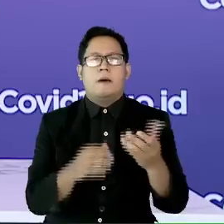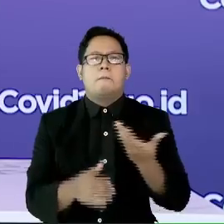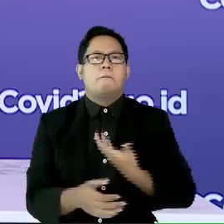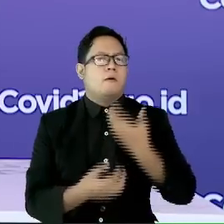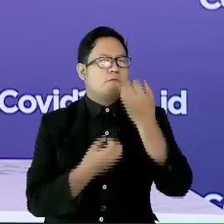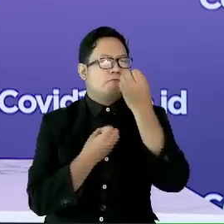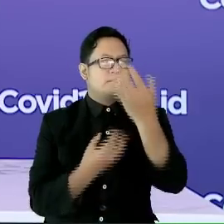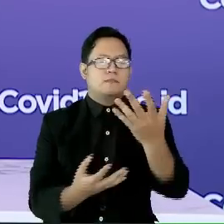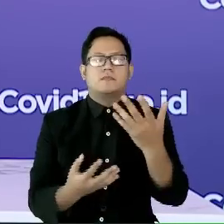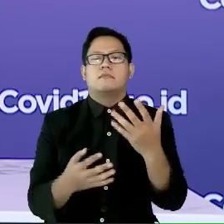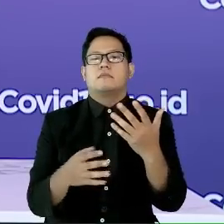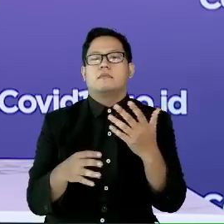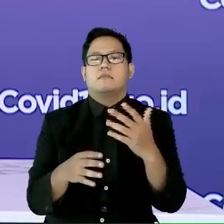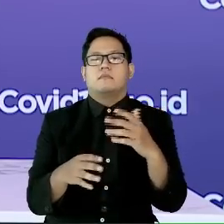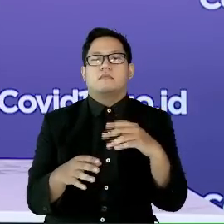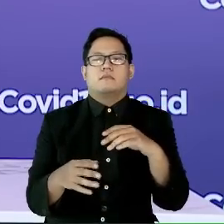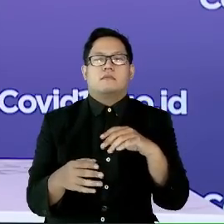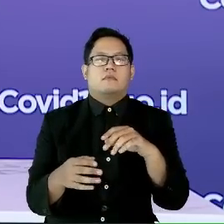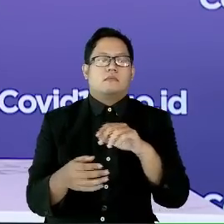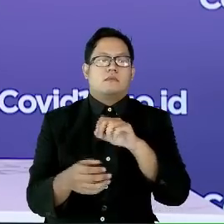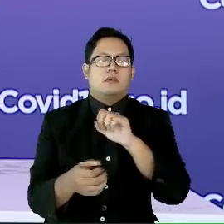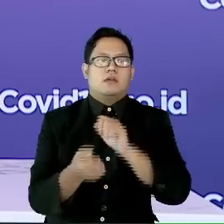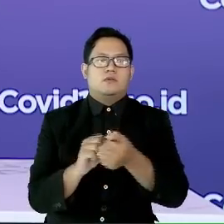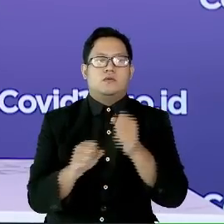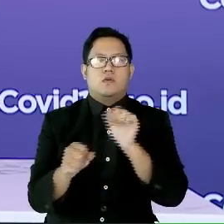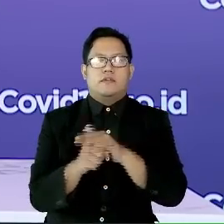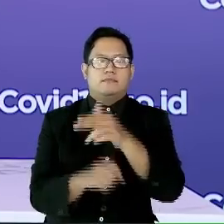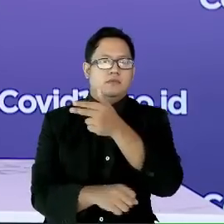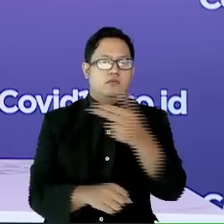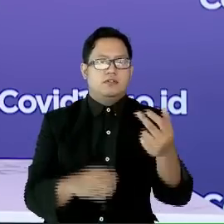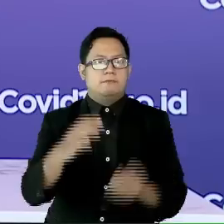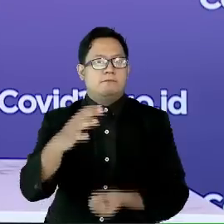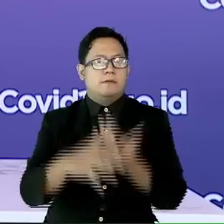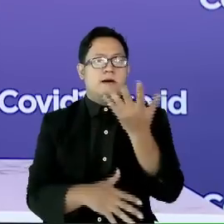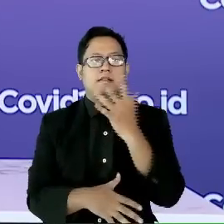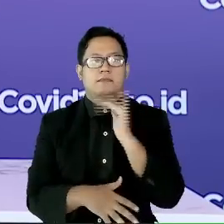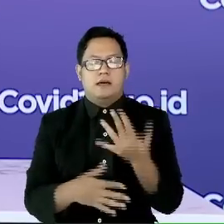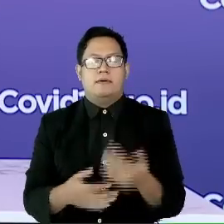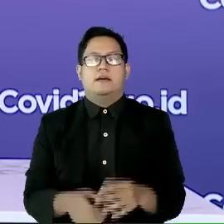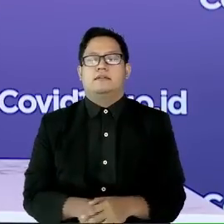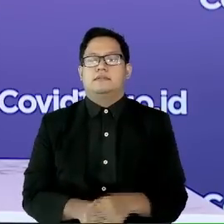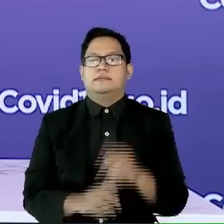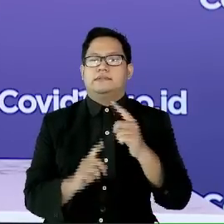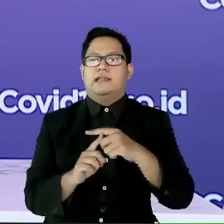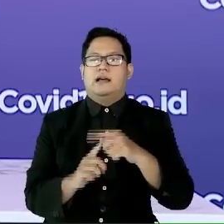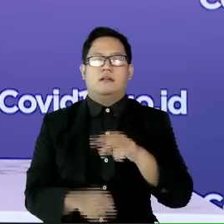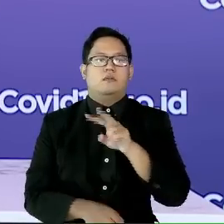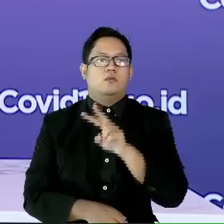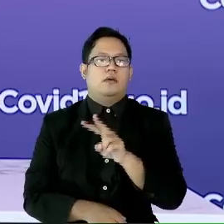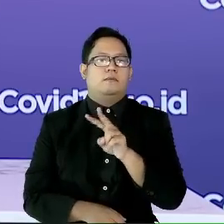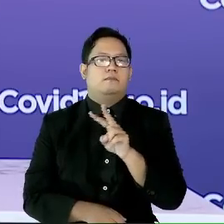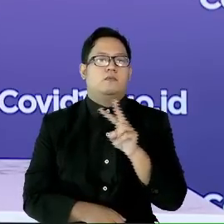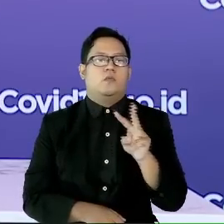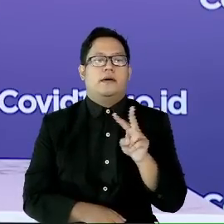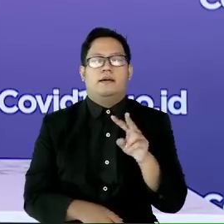di Indonesia. Kasus COVID-19 mingguan per tanggal 22